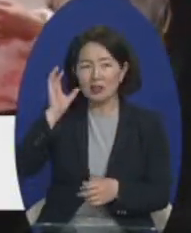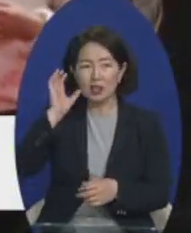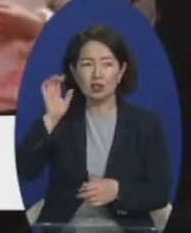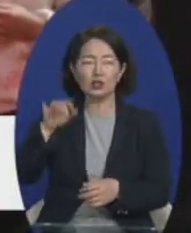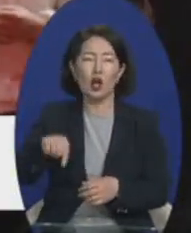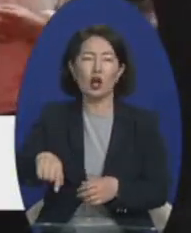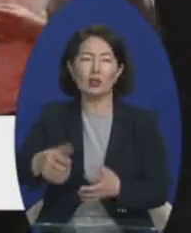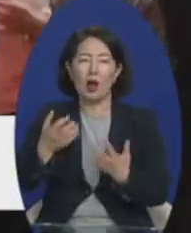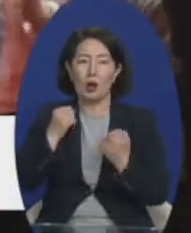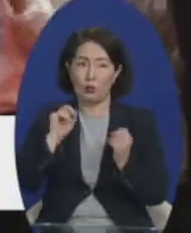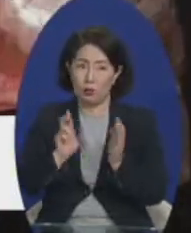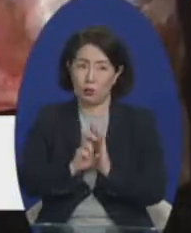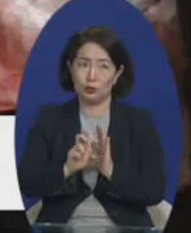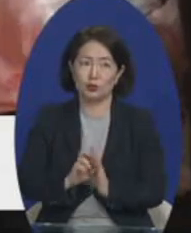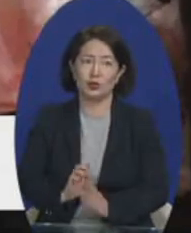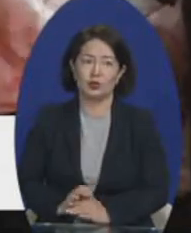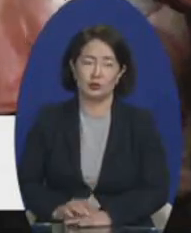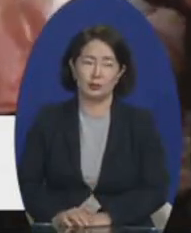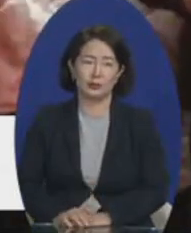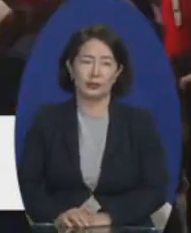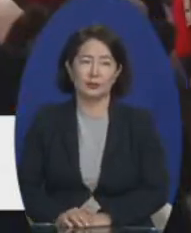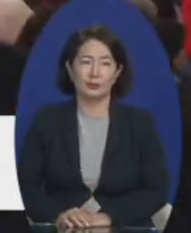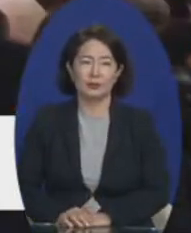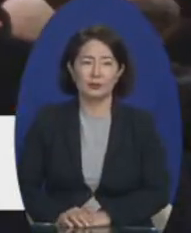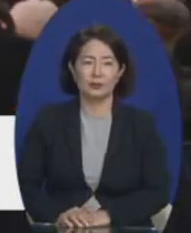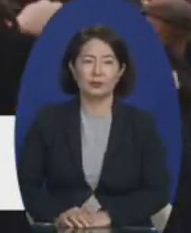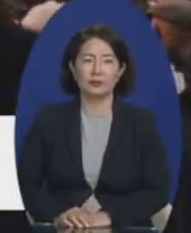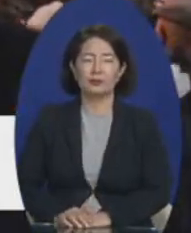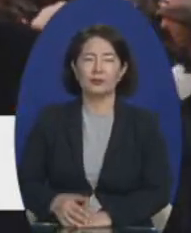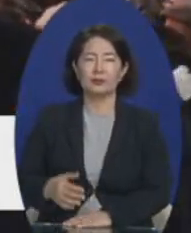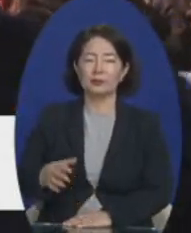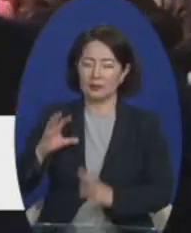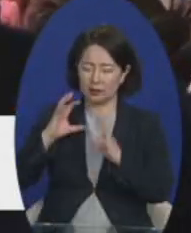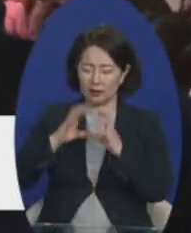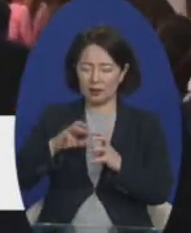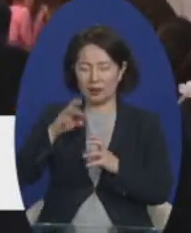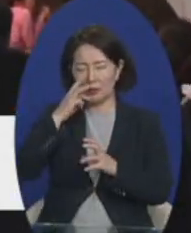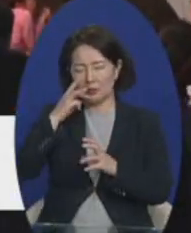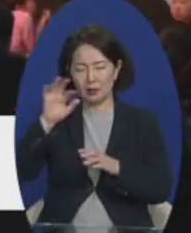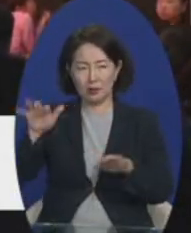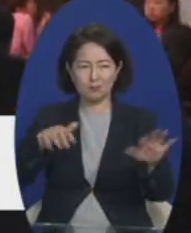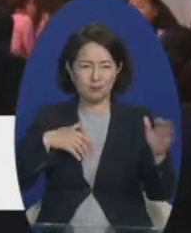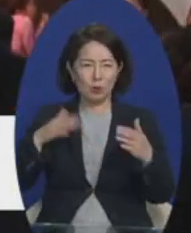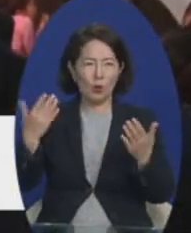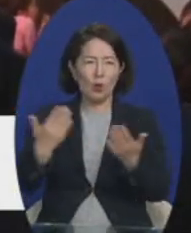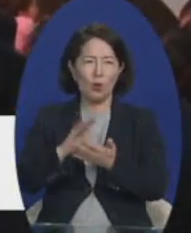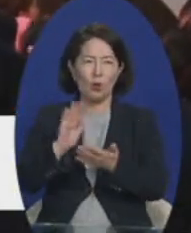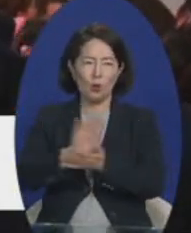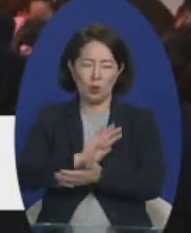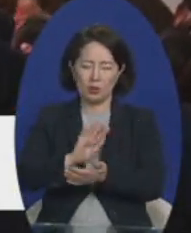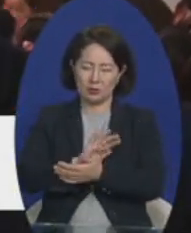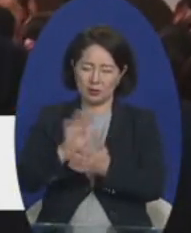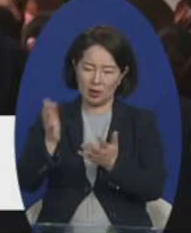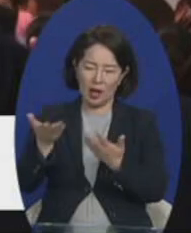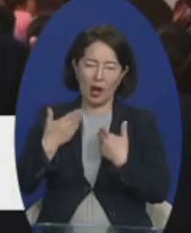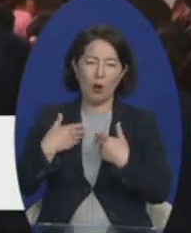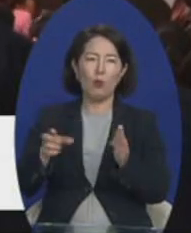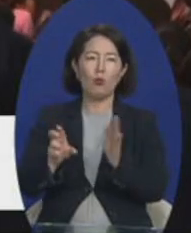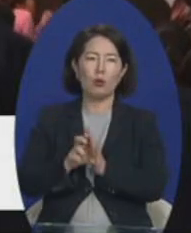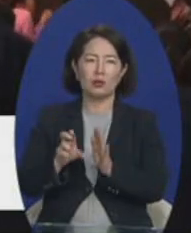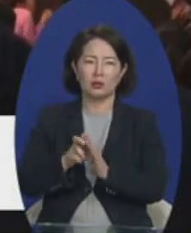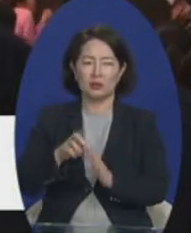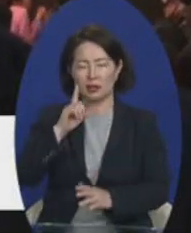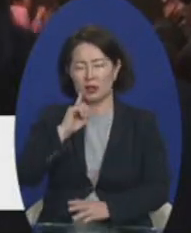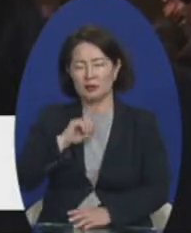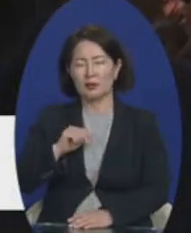алдалгүй хүлэн авах боломжтой болж байна. Дэлхийн өнцөг болон бүрийн мэдээллийг маш хурдтай гэрлийн хурдаар авах болсондоо таатай